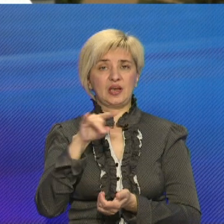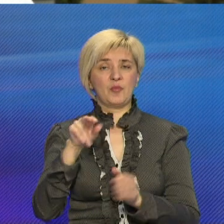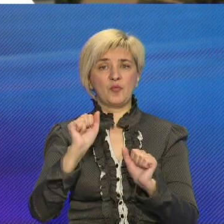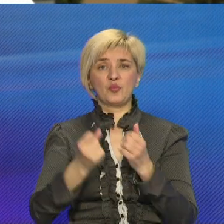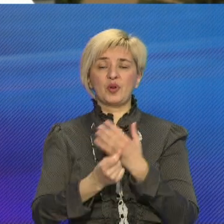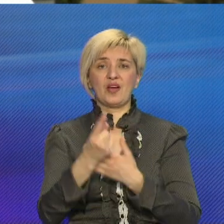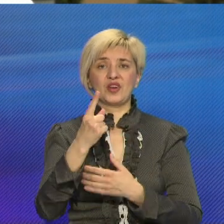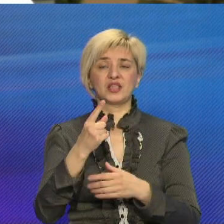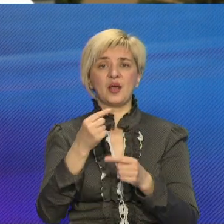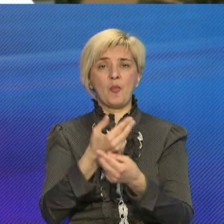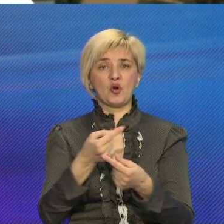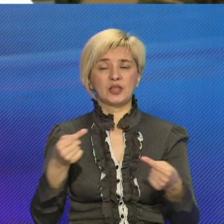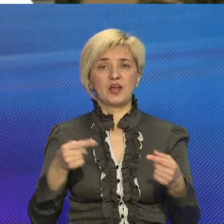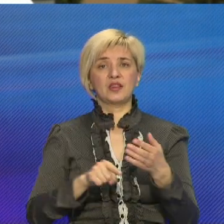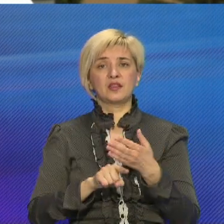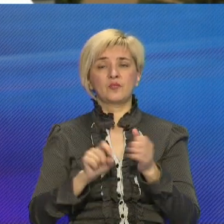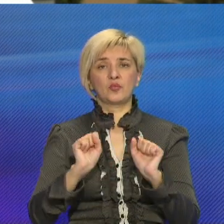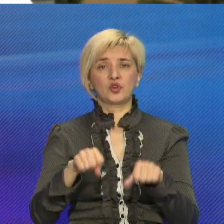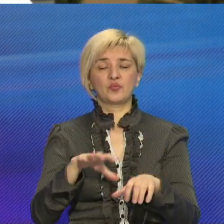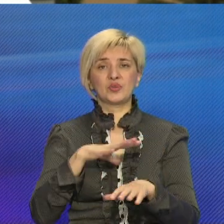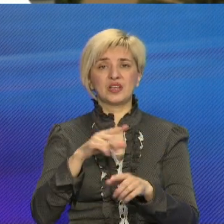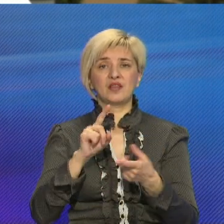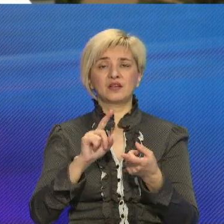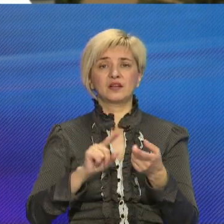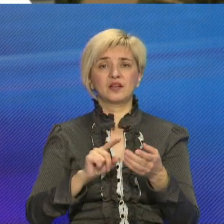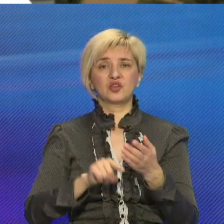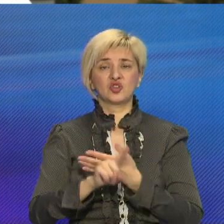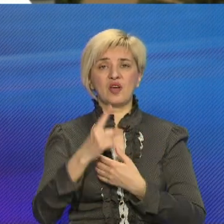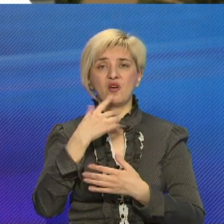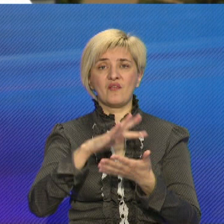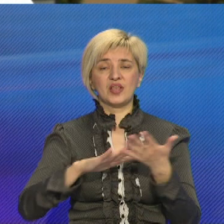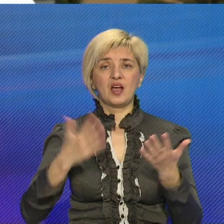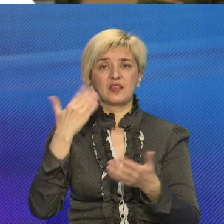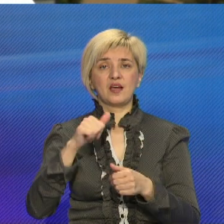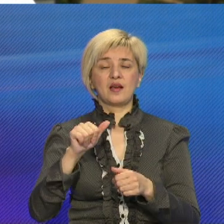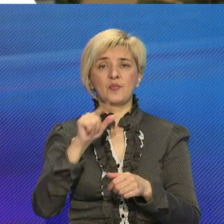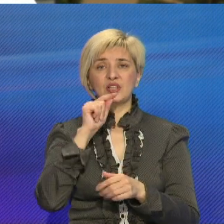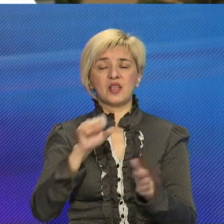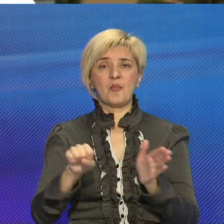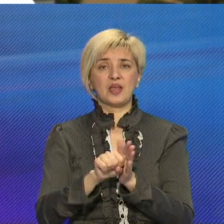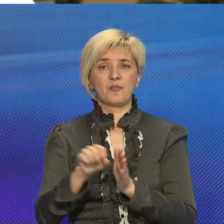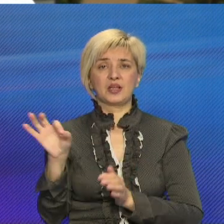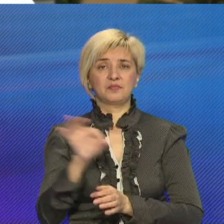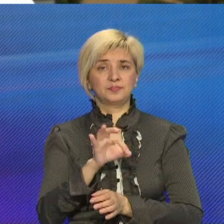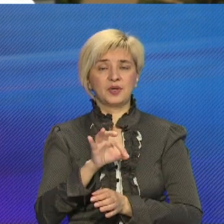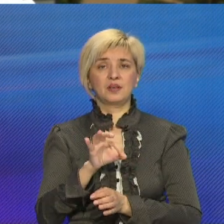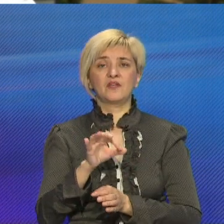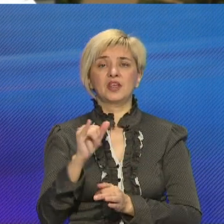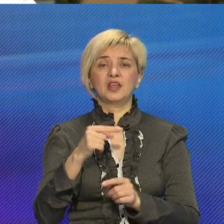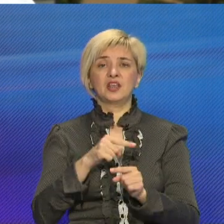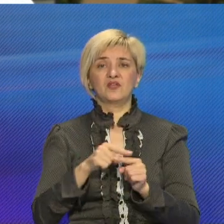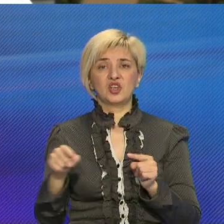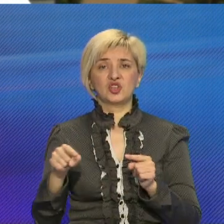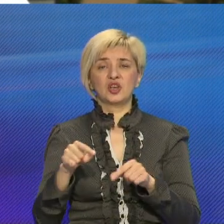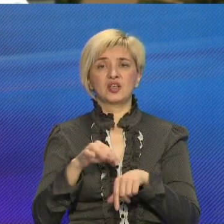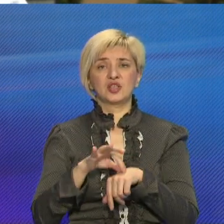Начинают сверхострого течения, когда птица погибает незамедлительно в течение нескольких минут, и заканчивая и истечениями из